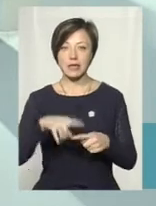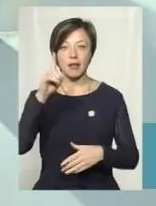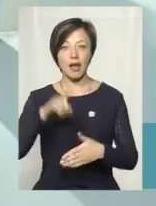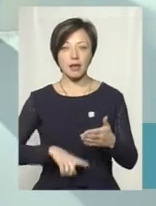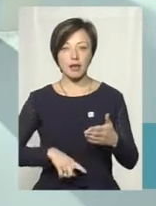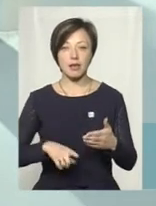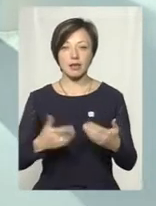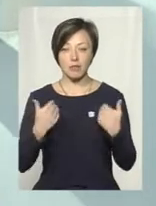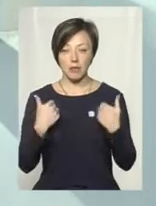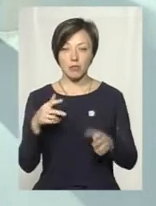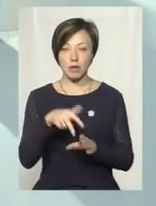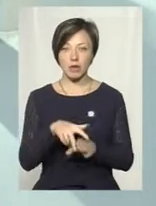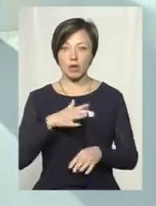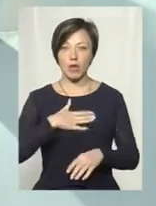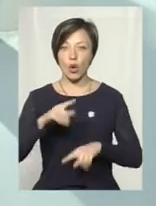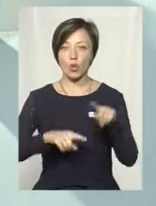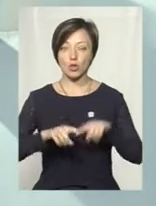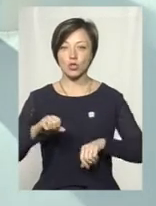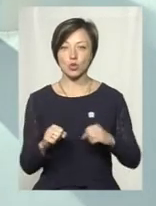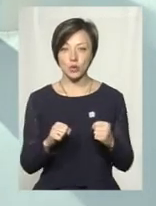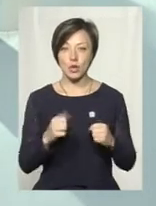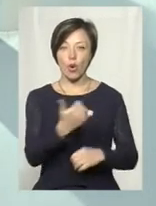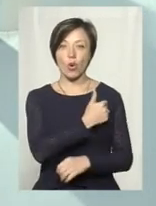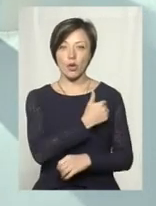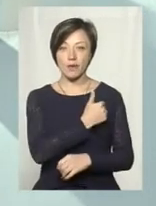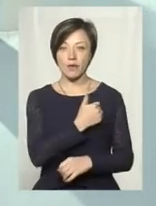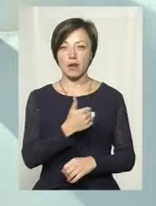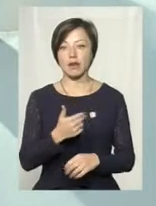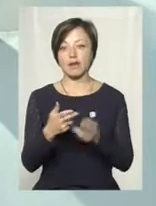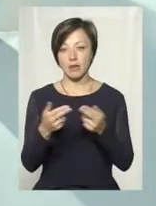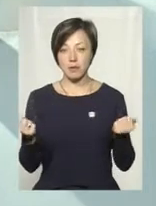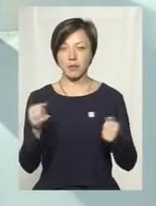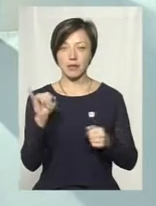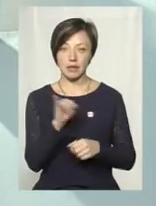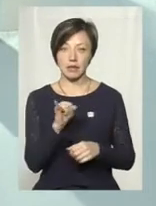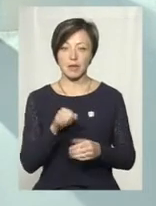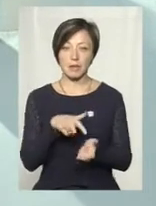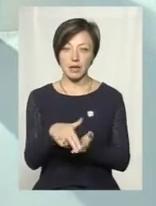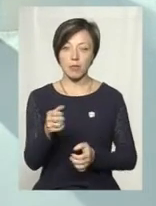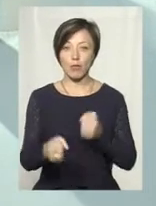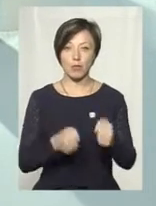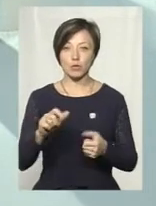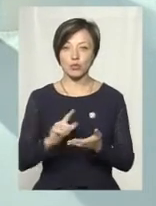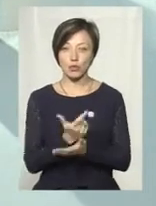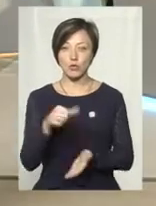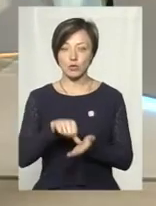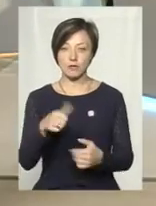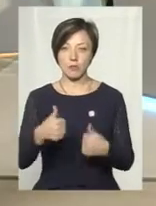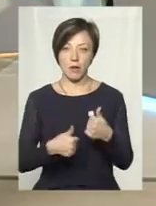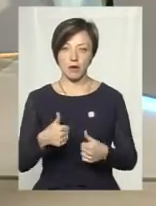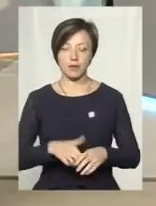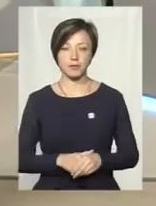які на мене покладали мої родичі, друзі, хотів виправдати і піти, побігти і знов брати участь у